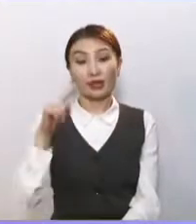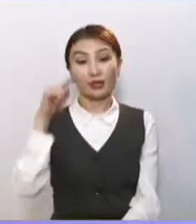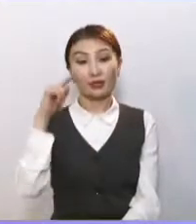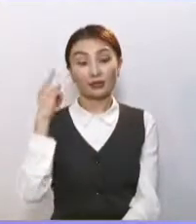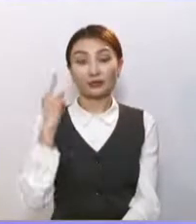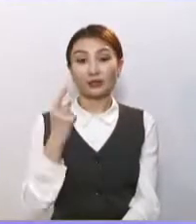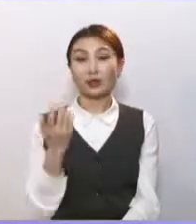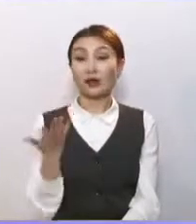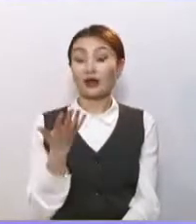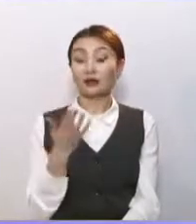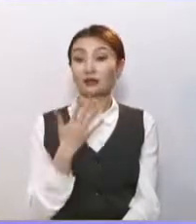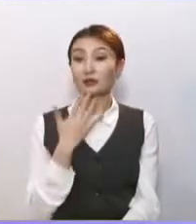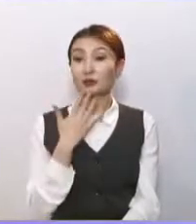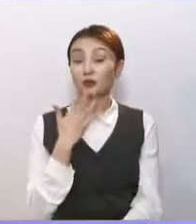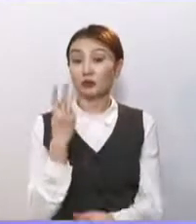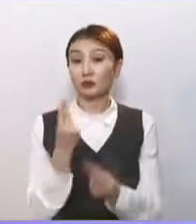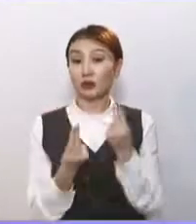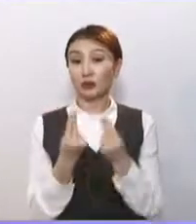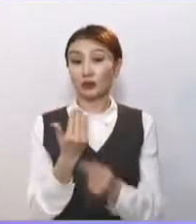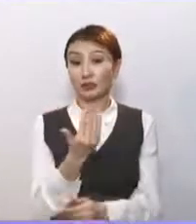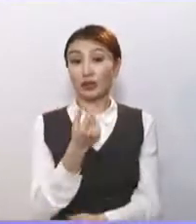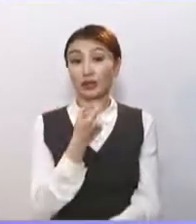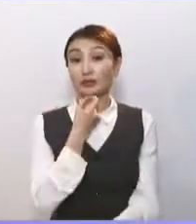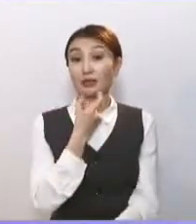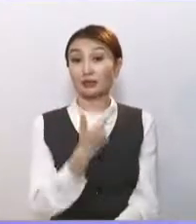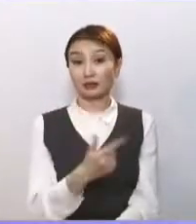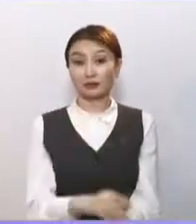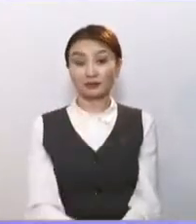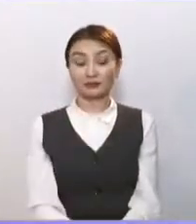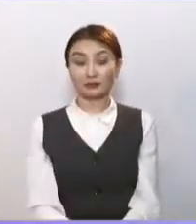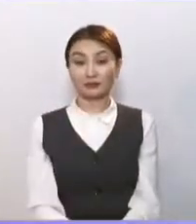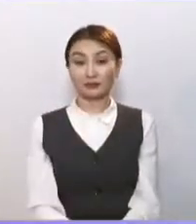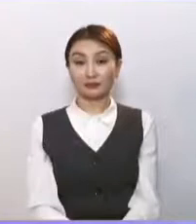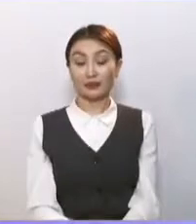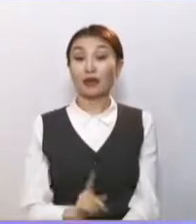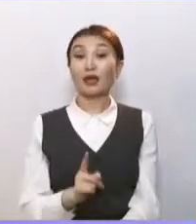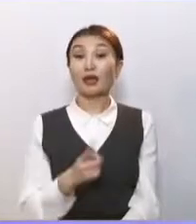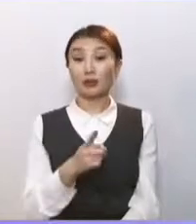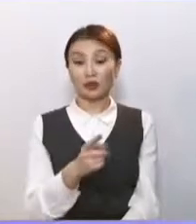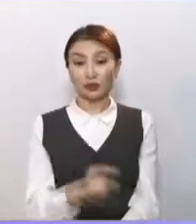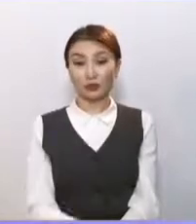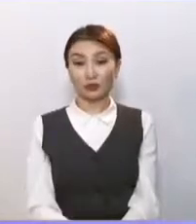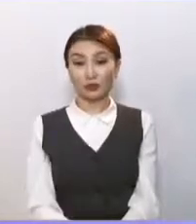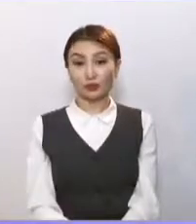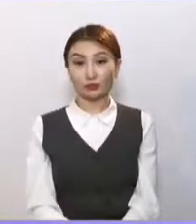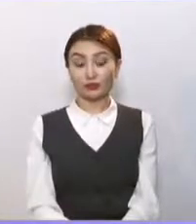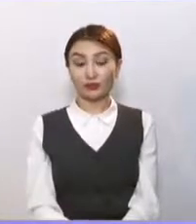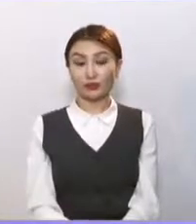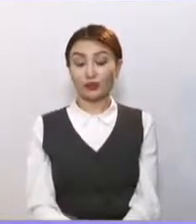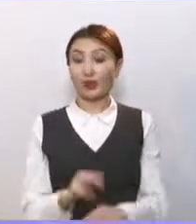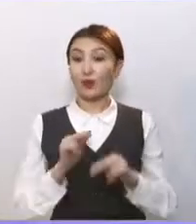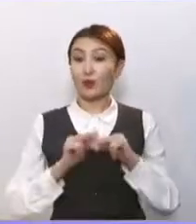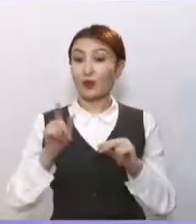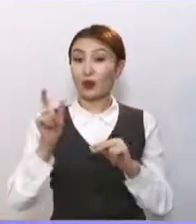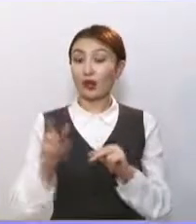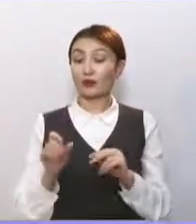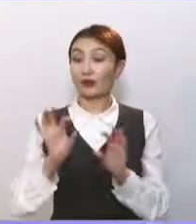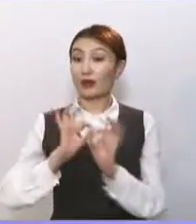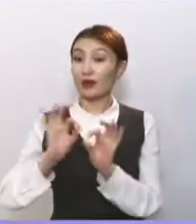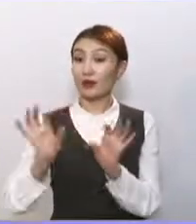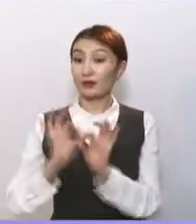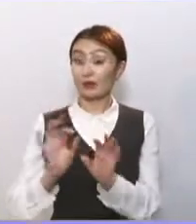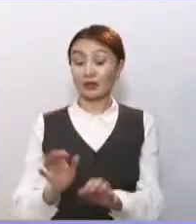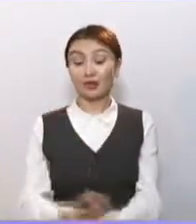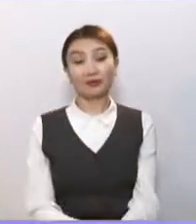Кыргыздын кайсы улуттук оюну сага жакты? Эмне үчүн? Мугалимиңе айтып